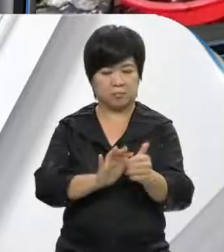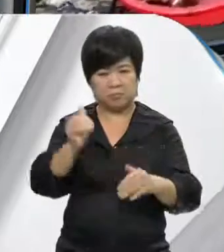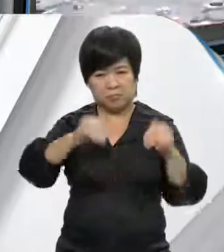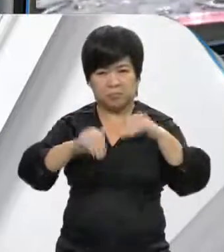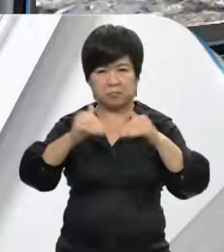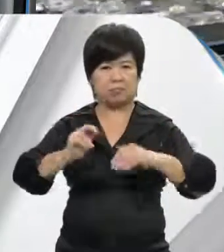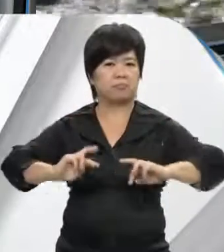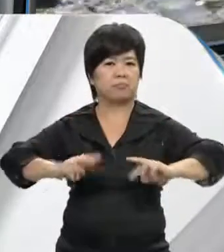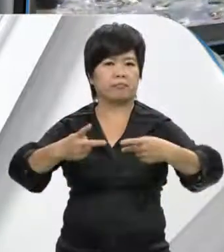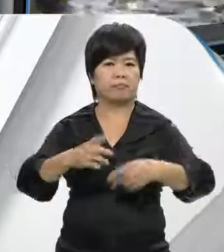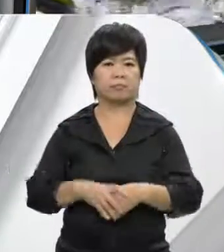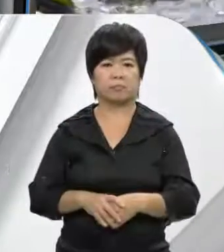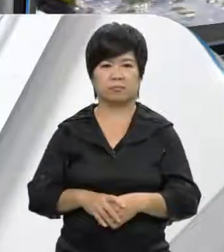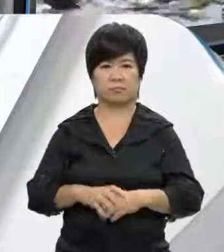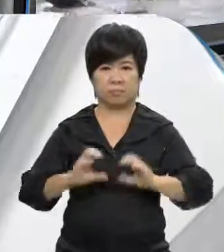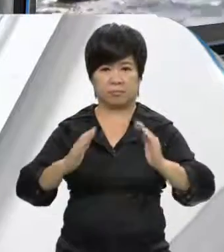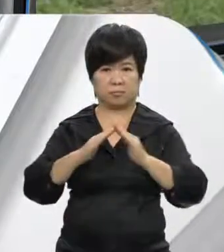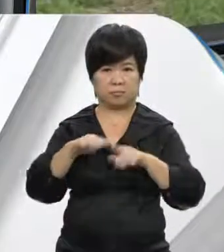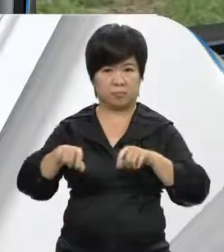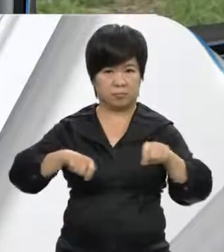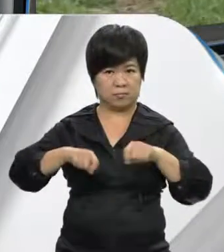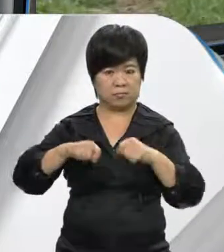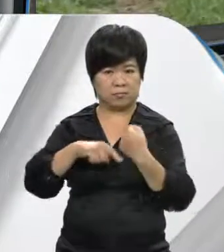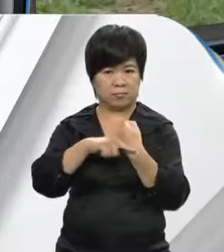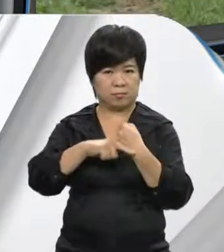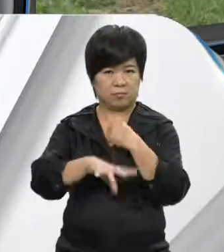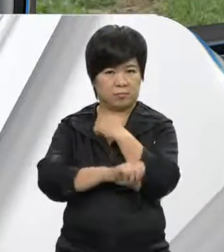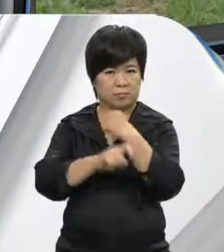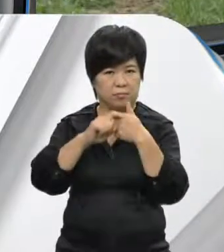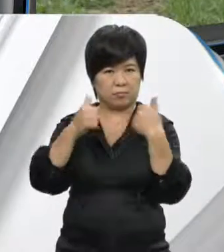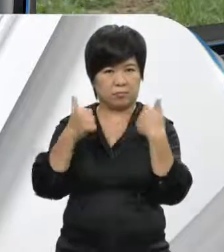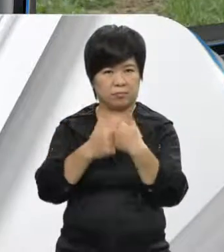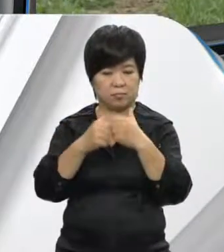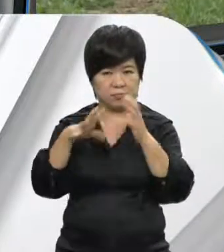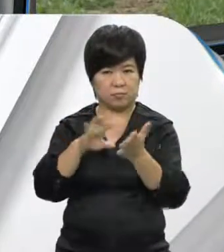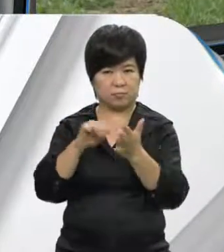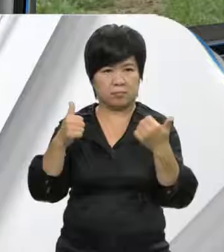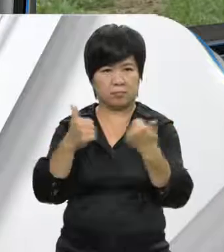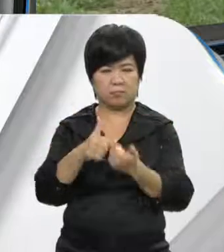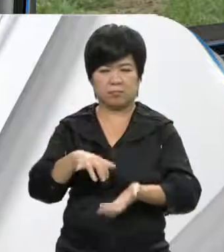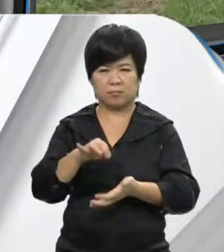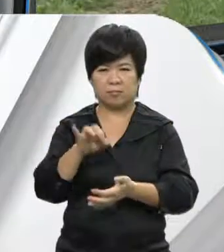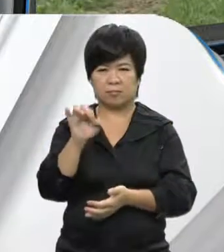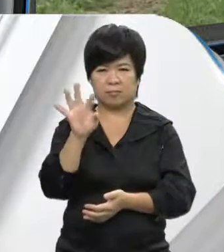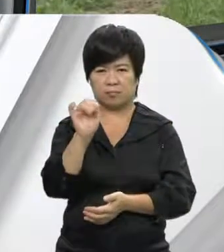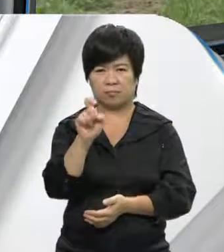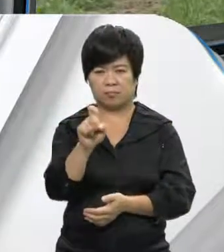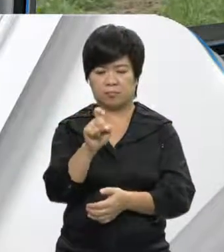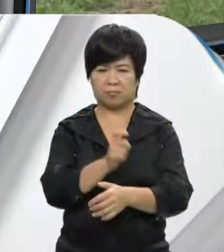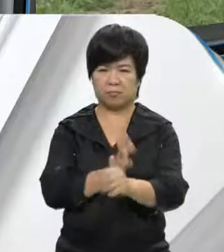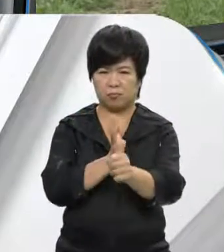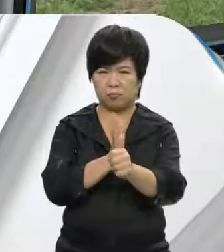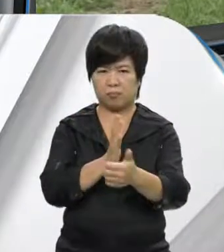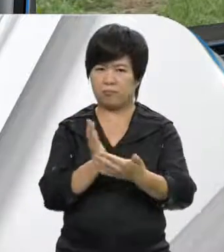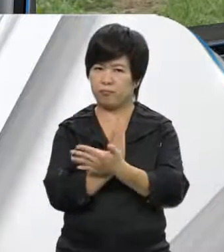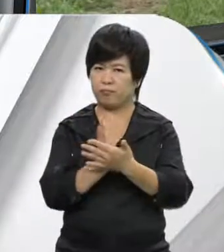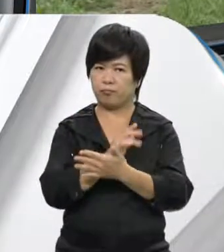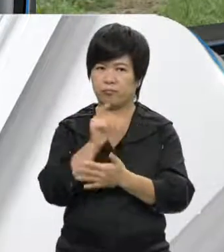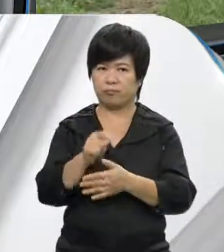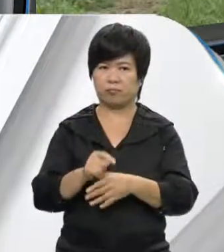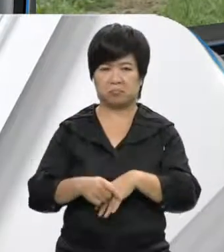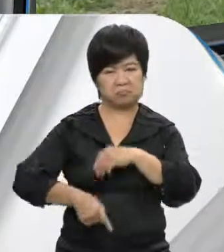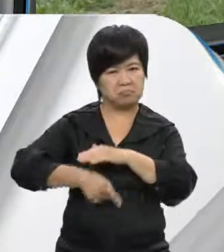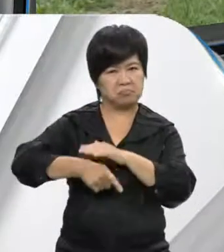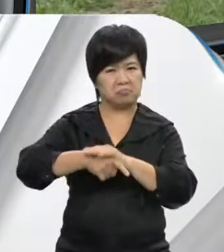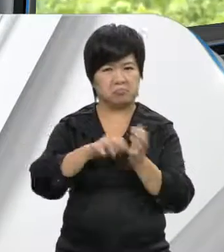外界讨论。国家专程研究基金会是单公举行记者会，提出十张问题，批评安外行为不但是违